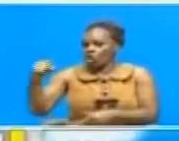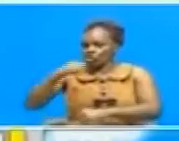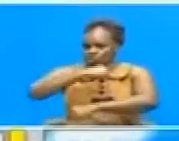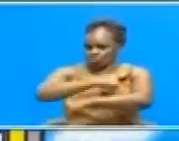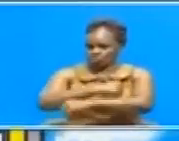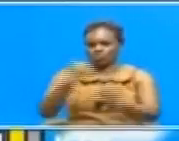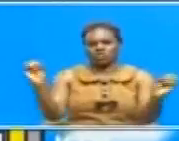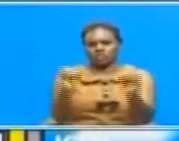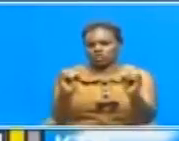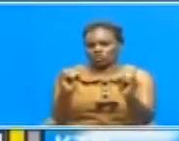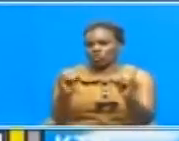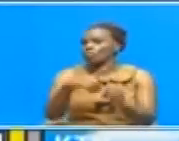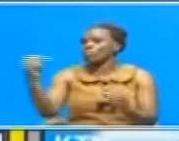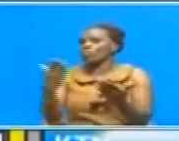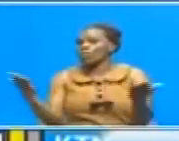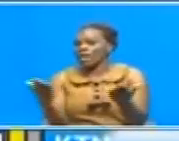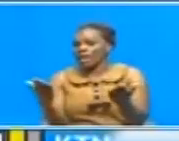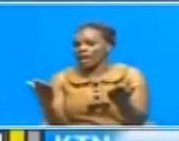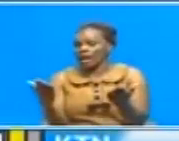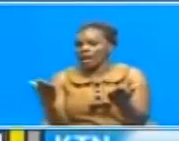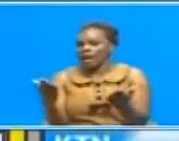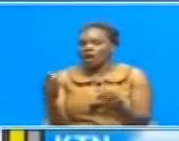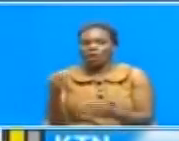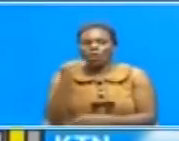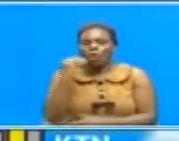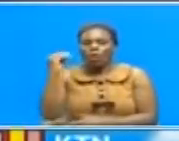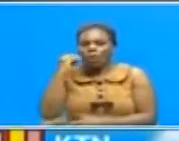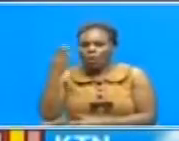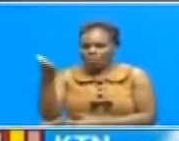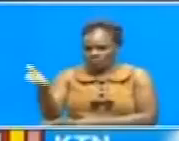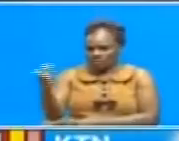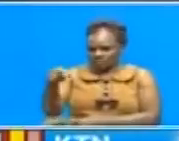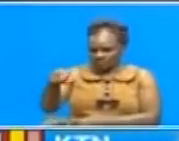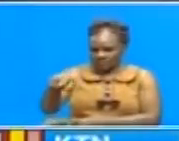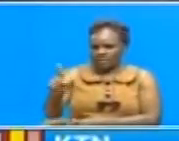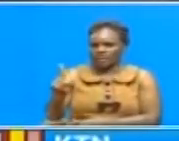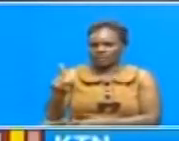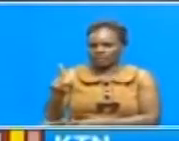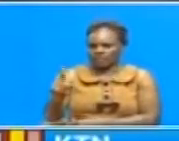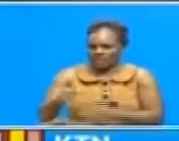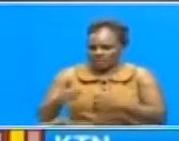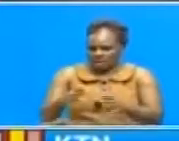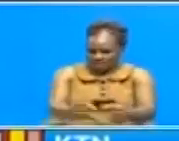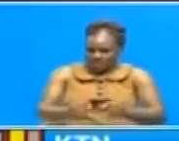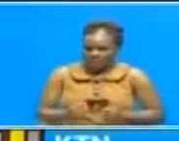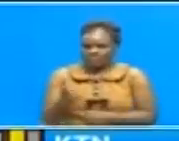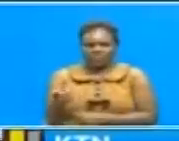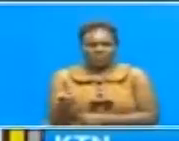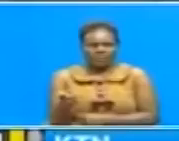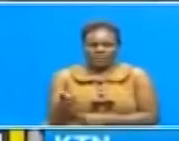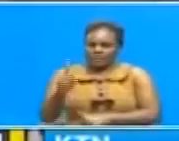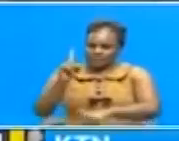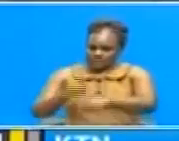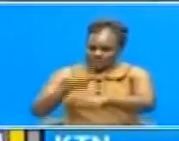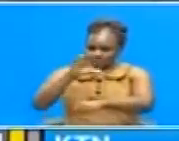Rasul Girls. Instead, she stayed at Said Muktadha's house where he allegedly defiled her. Huyu mzee